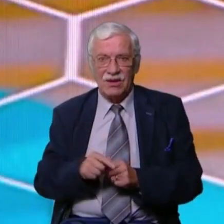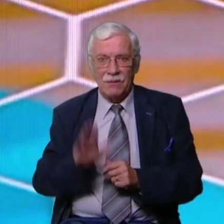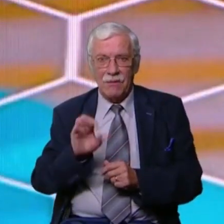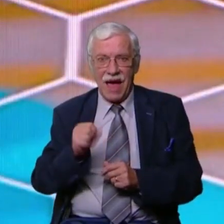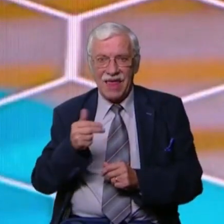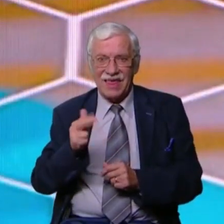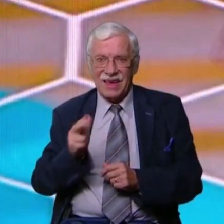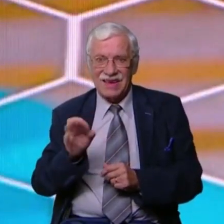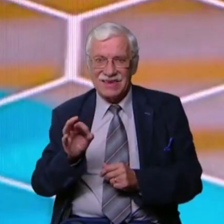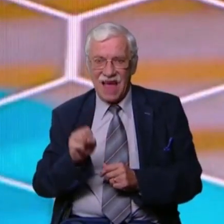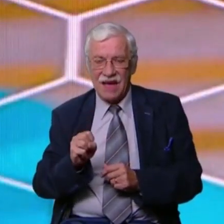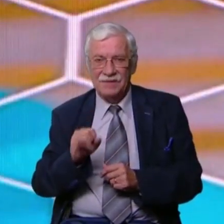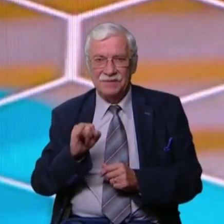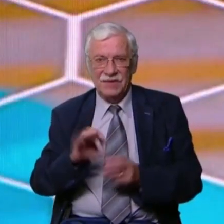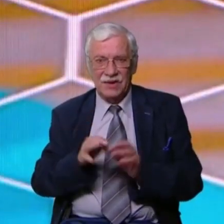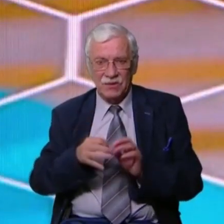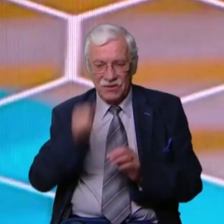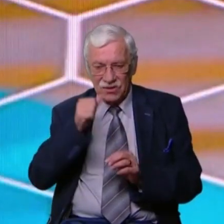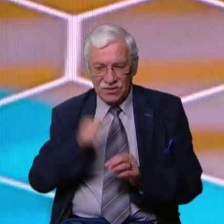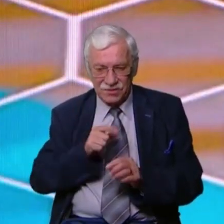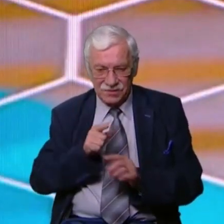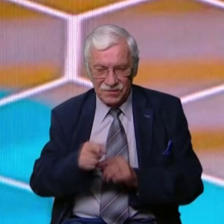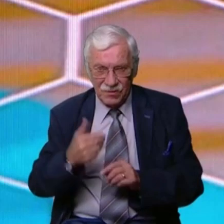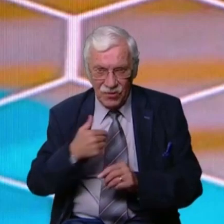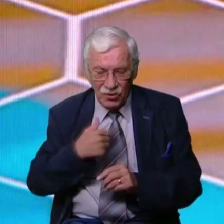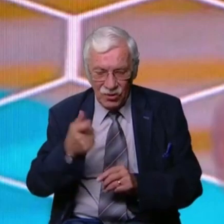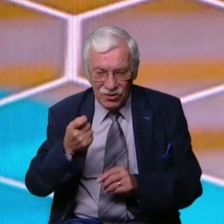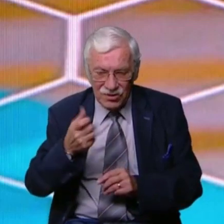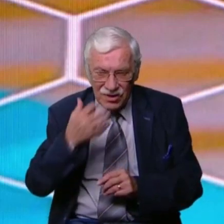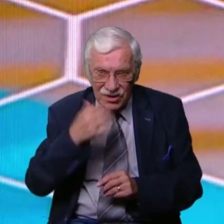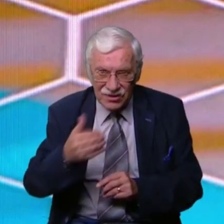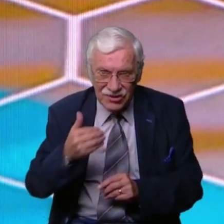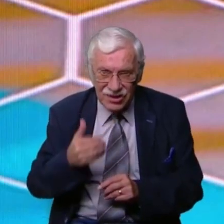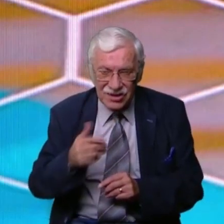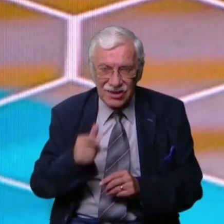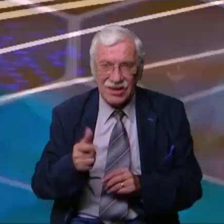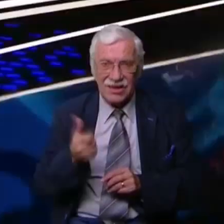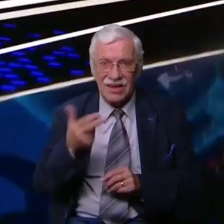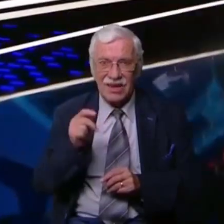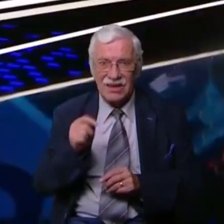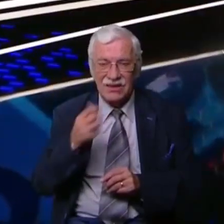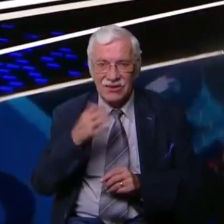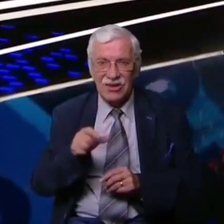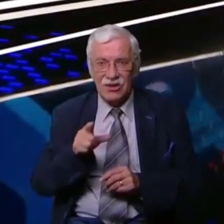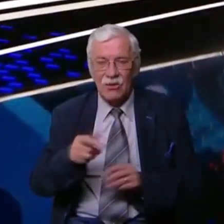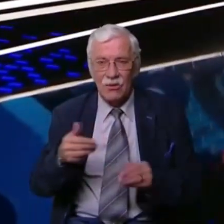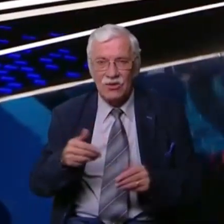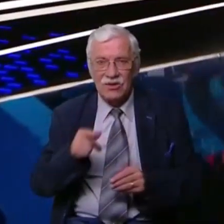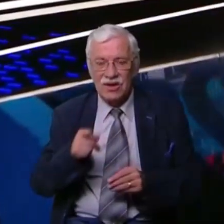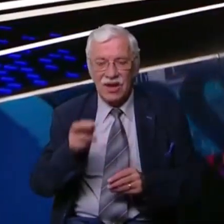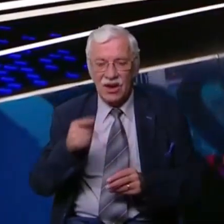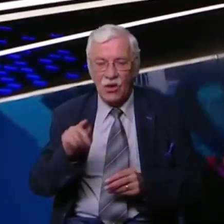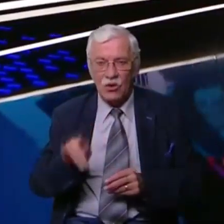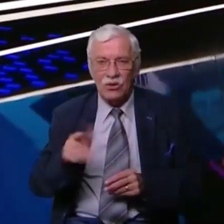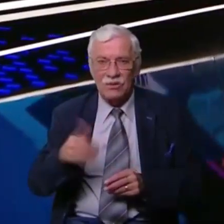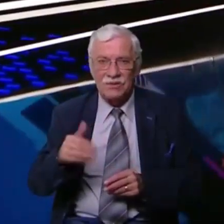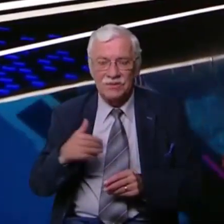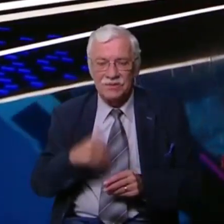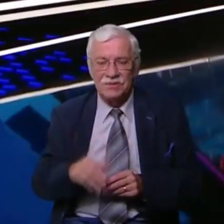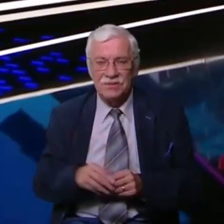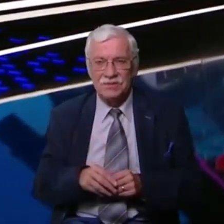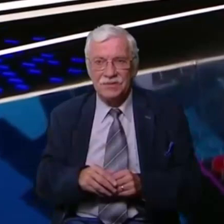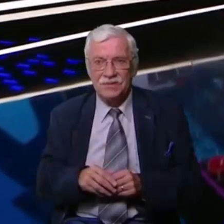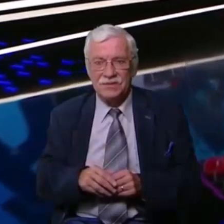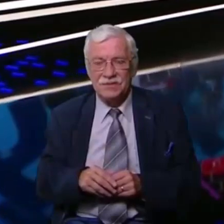Banksa. I tak, gdyby wczorajsza bramka padła troszeczkę wcześniej, te kilka sekund wcześniej, to możliwe, że tego rekordu